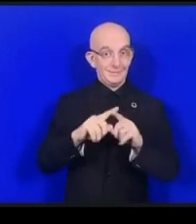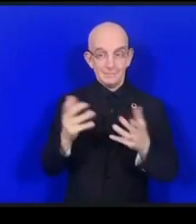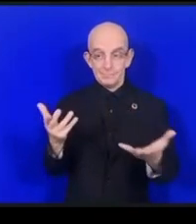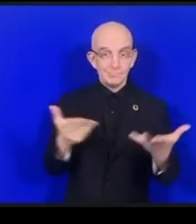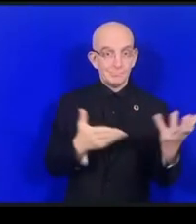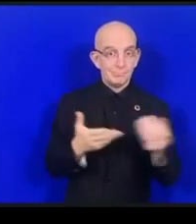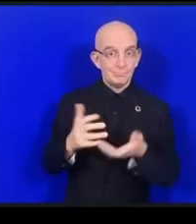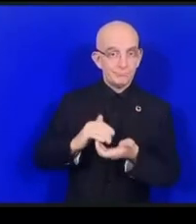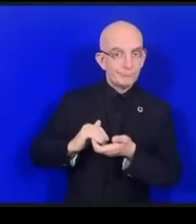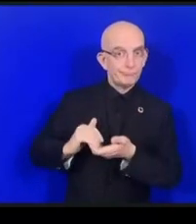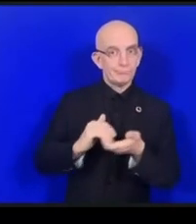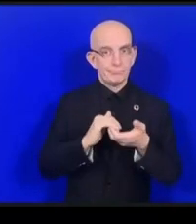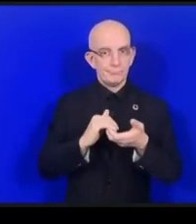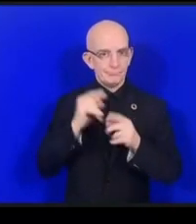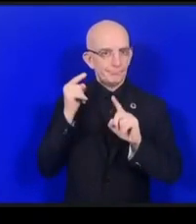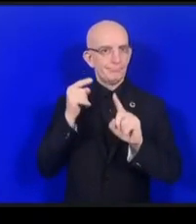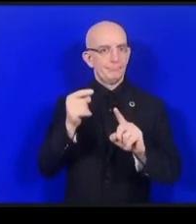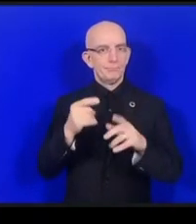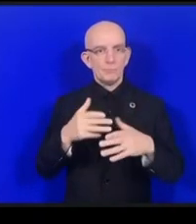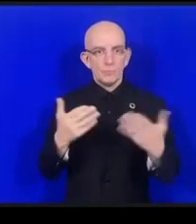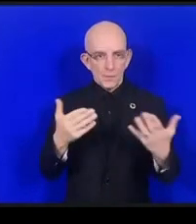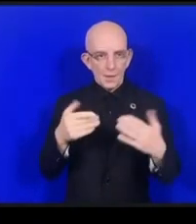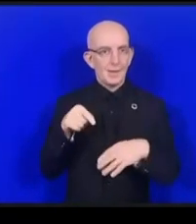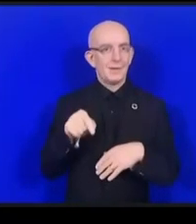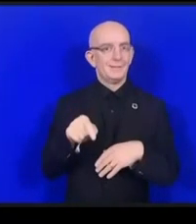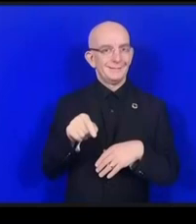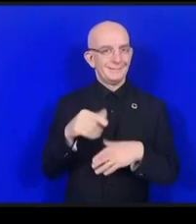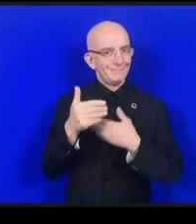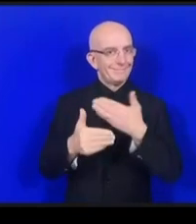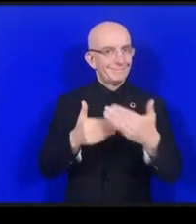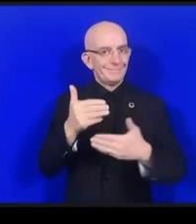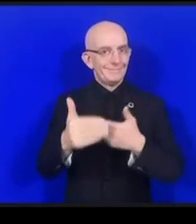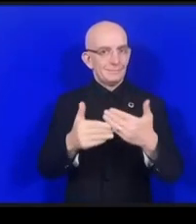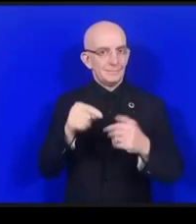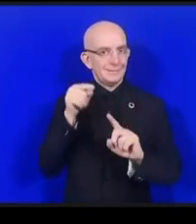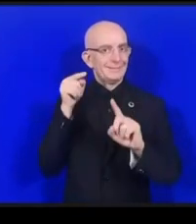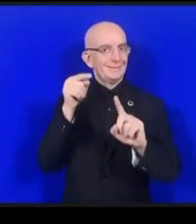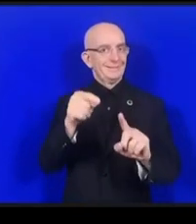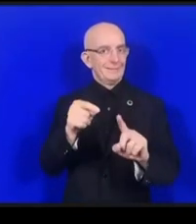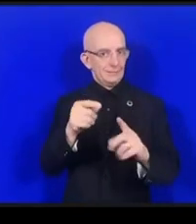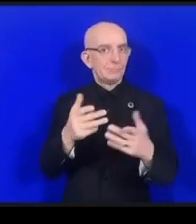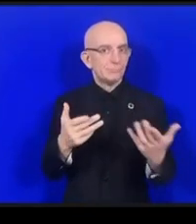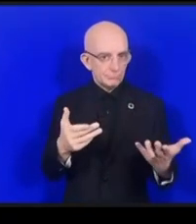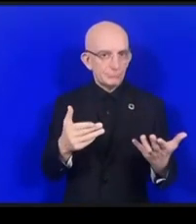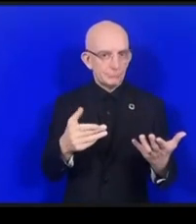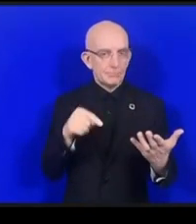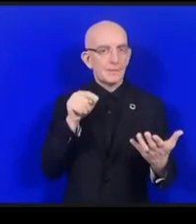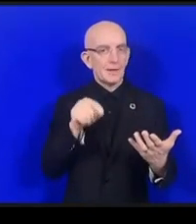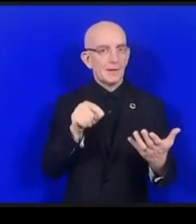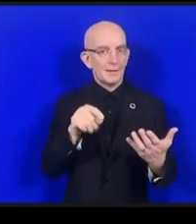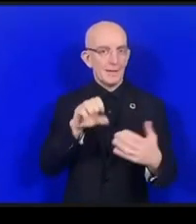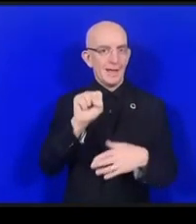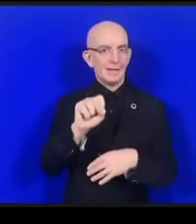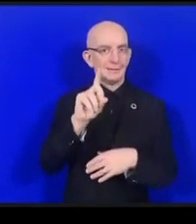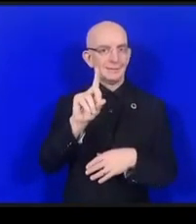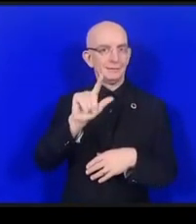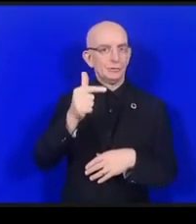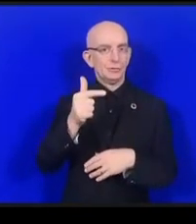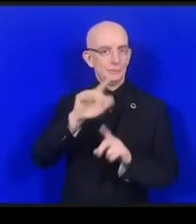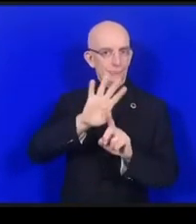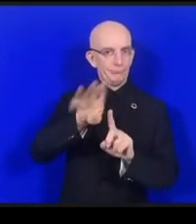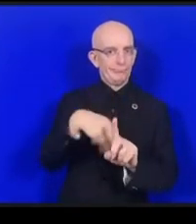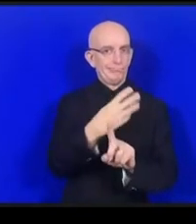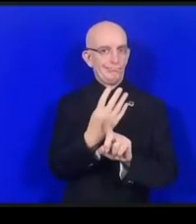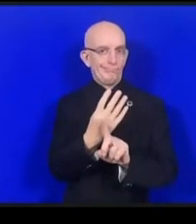является Темой нашей встречи и при обзоре их работы каждая